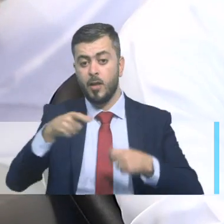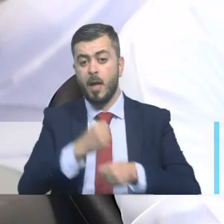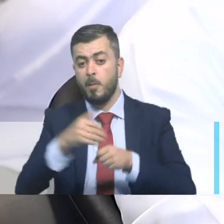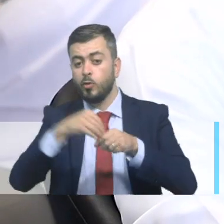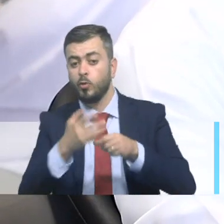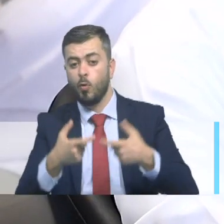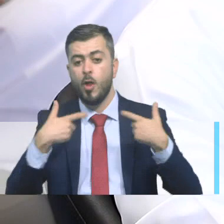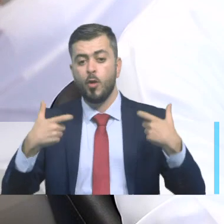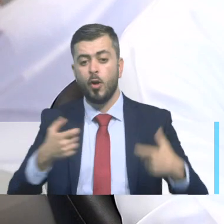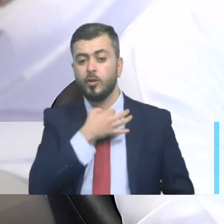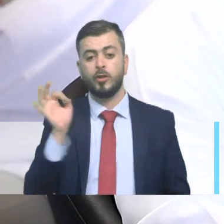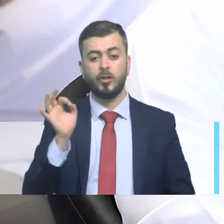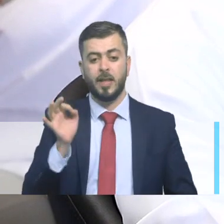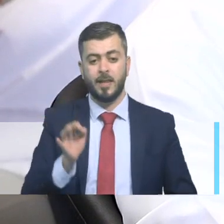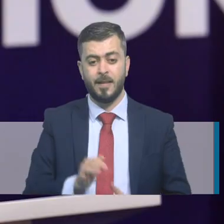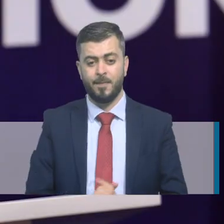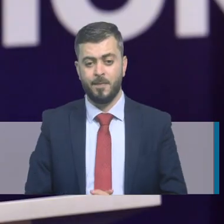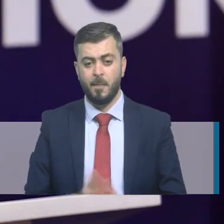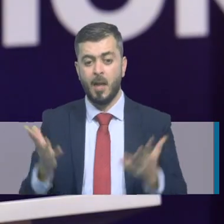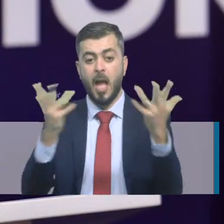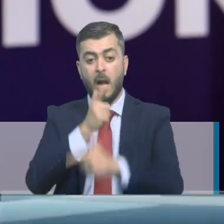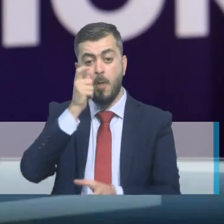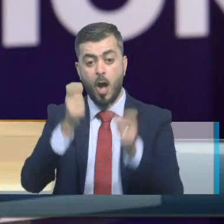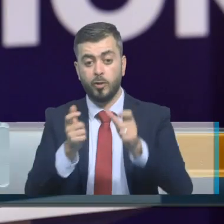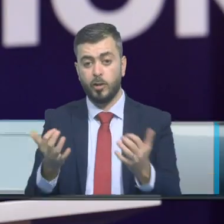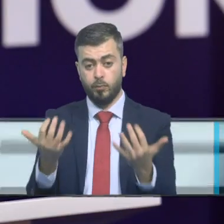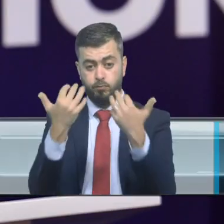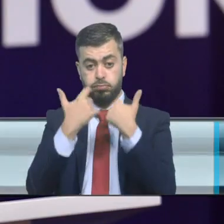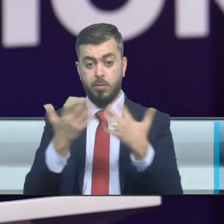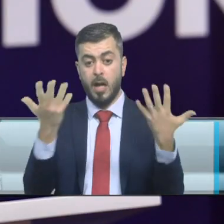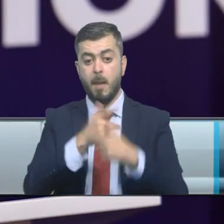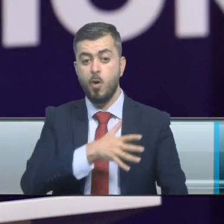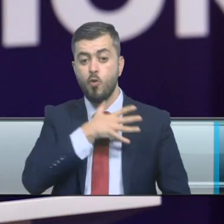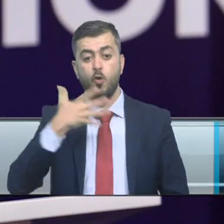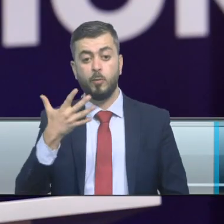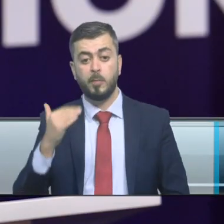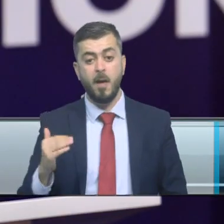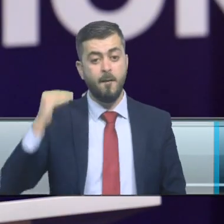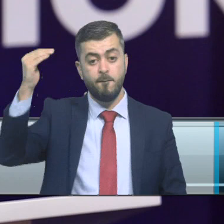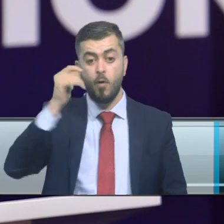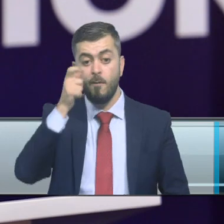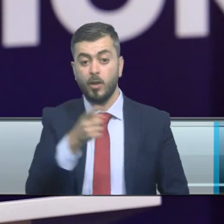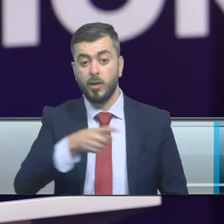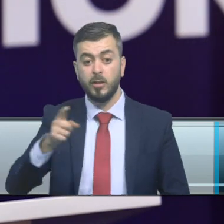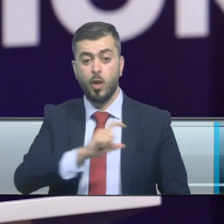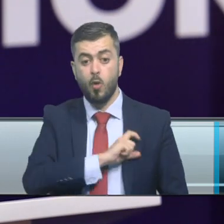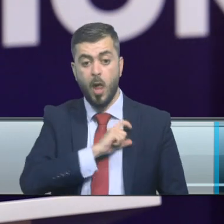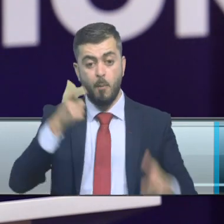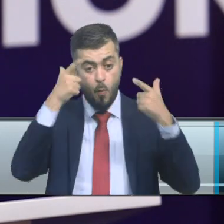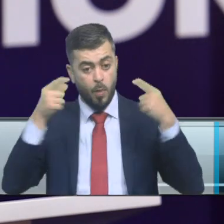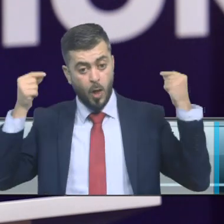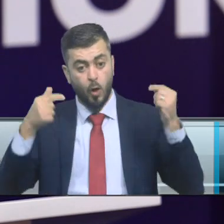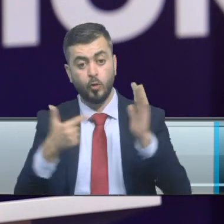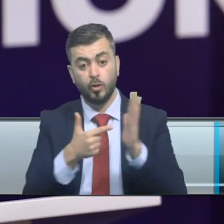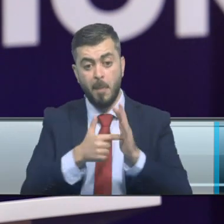التكنولوجيا الحديثة. بلغ عدد المتقدمين في الهاكاثون رواد المستقبل أكثر من 500 متقدم من الطلبة والخريجين